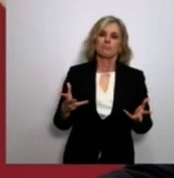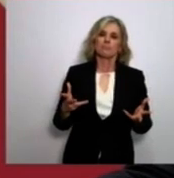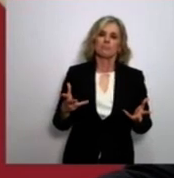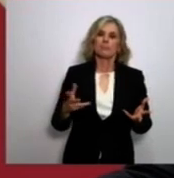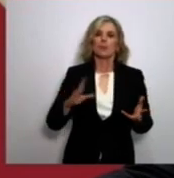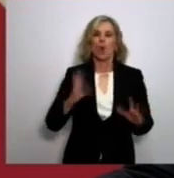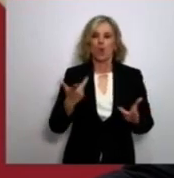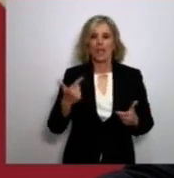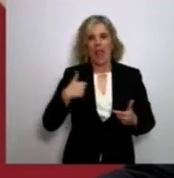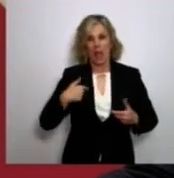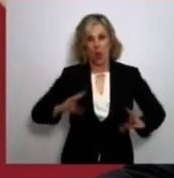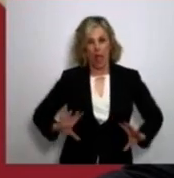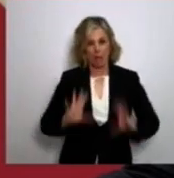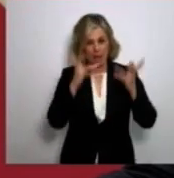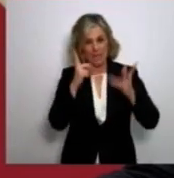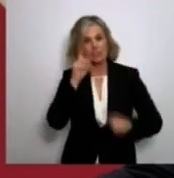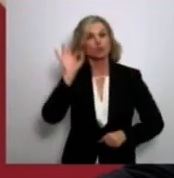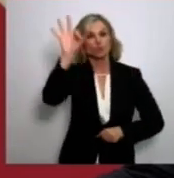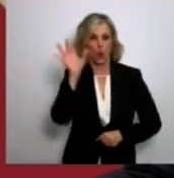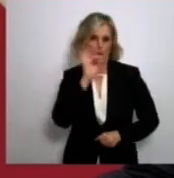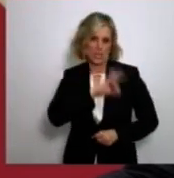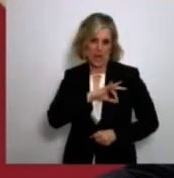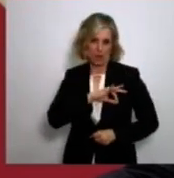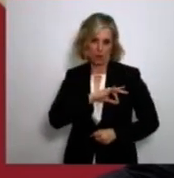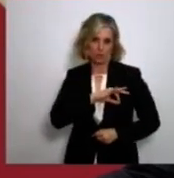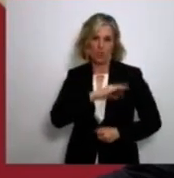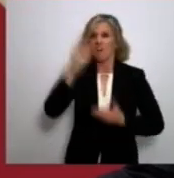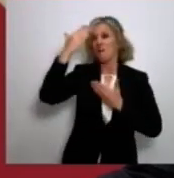κάτι. Δεν μας περιμένει ούτε δόξα, ούτε δεξιώσεις,